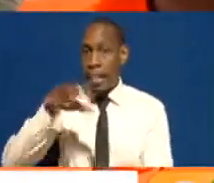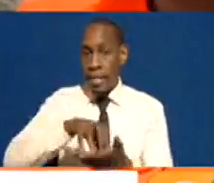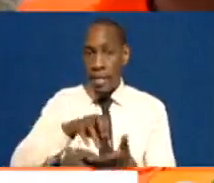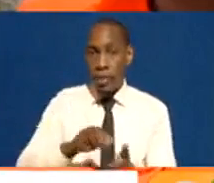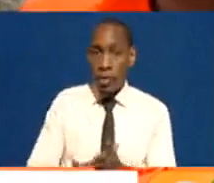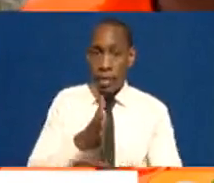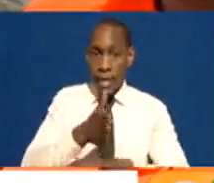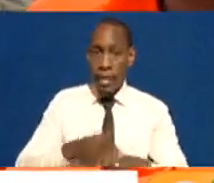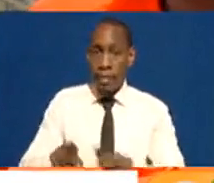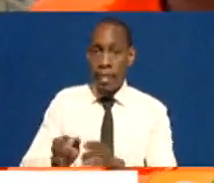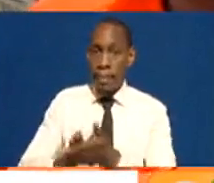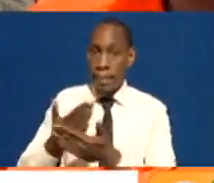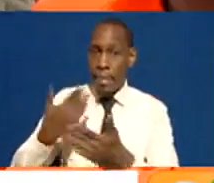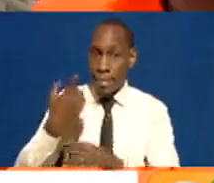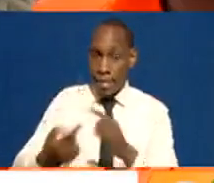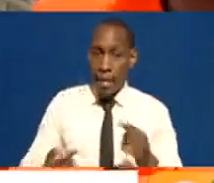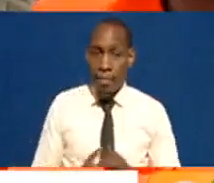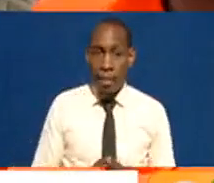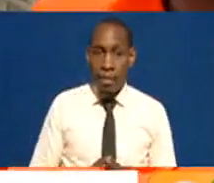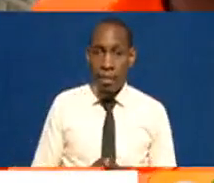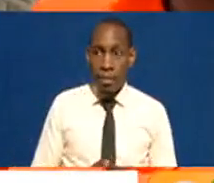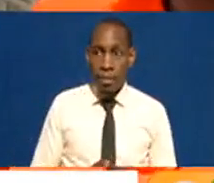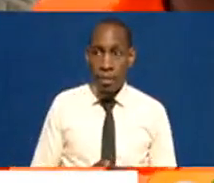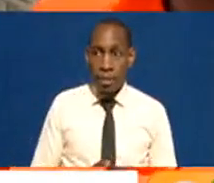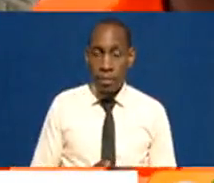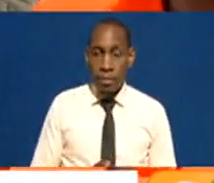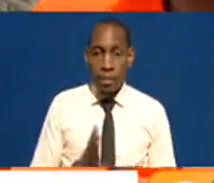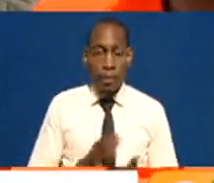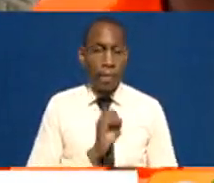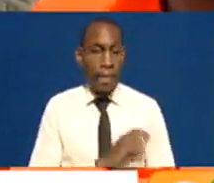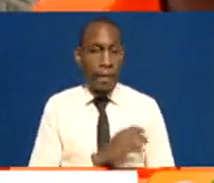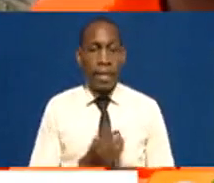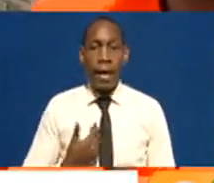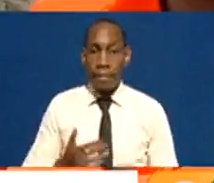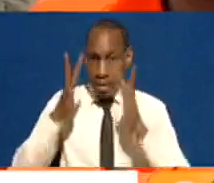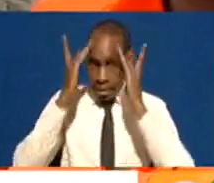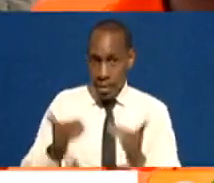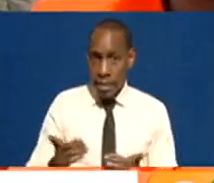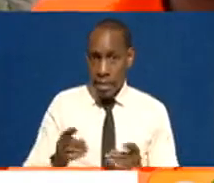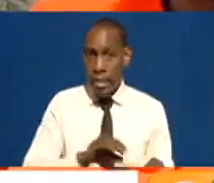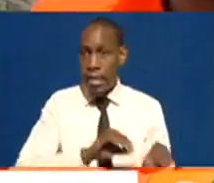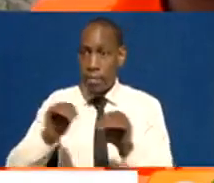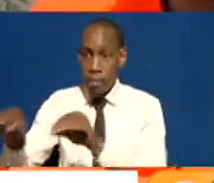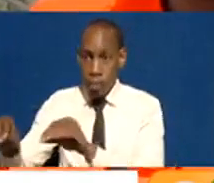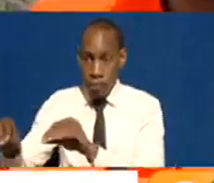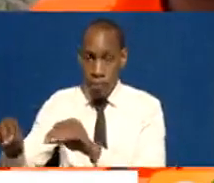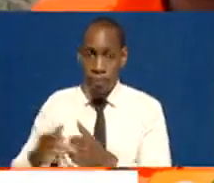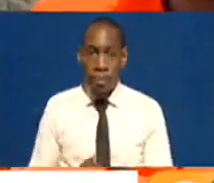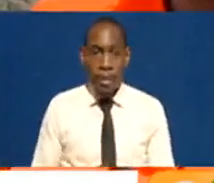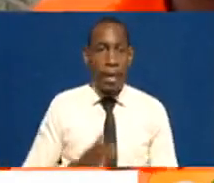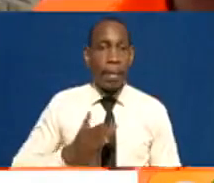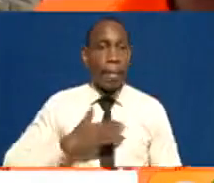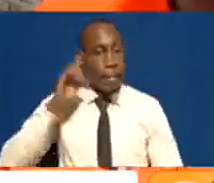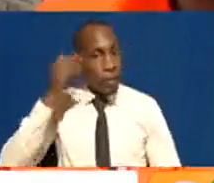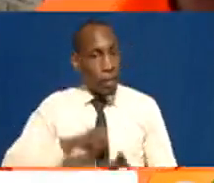ya kisu pia last year, sometimes last year. I was living in a lot of fear, that's why I decided to shift from that place,